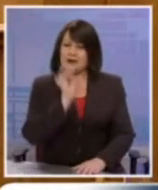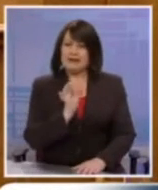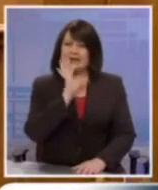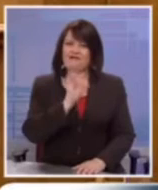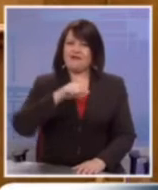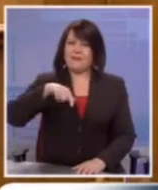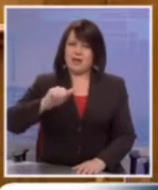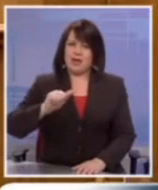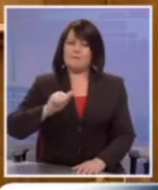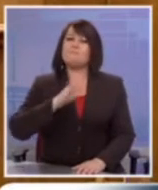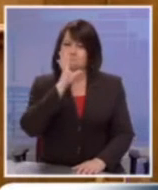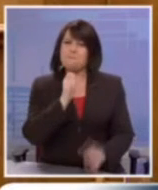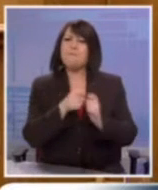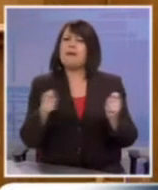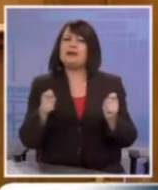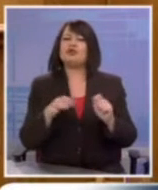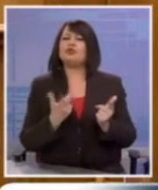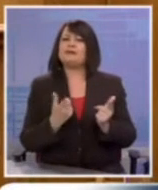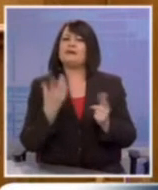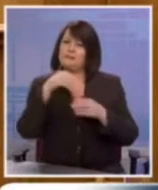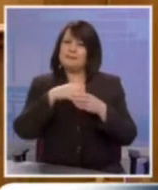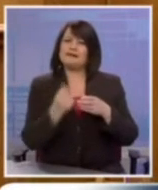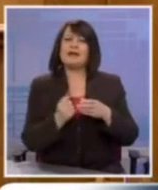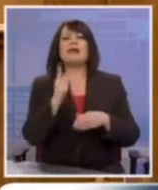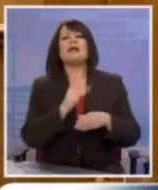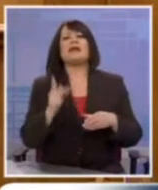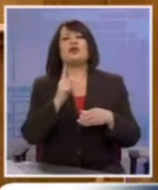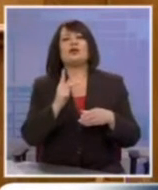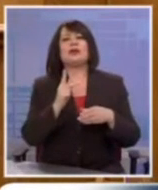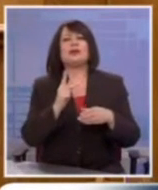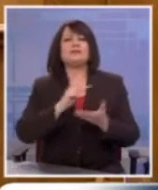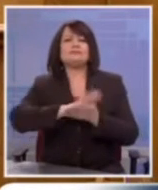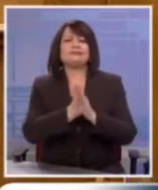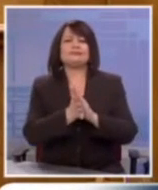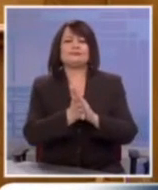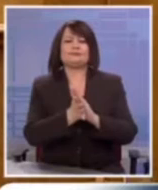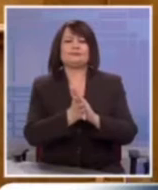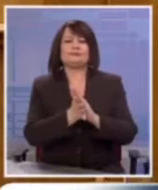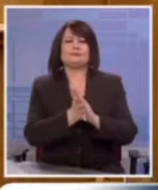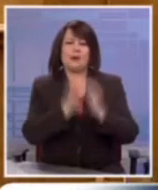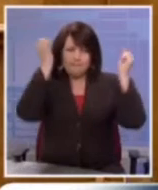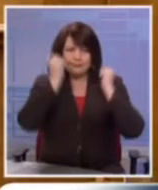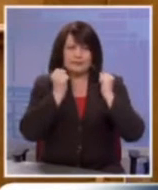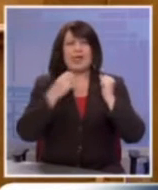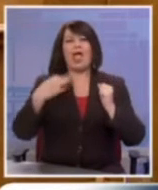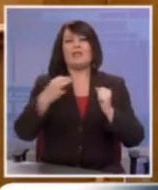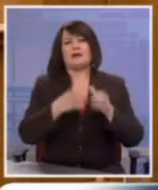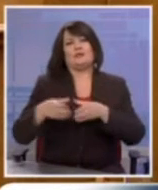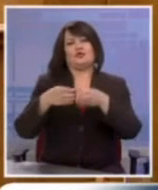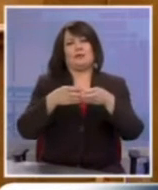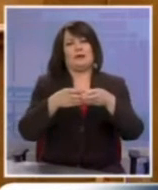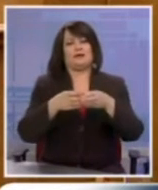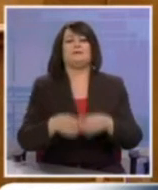οποίο έχει μέσα του και ένα στοιχείο κοινωνικής ισοπαίδωσης, εις βάρος των αδυνάτων. Αλλά